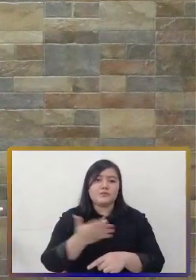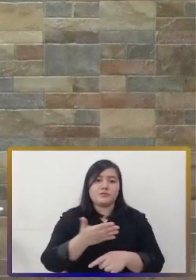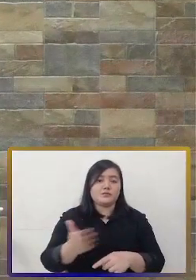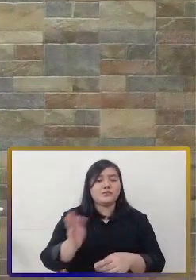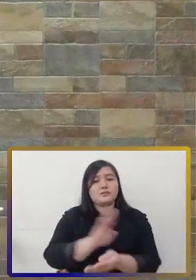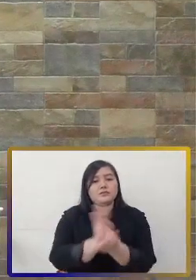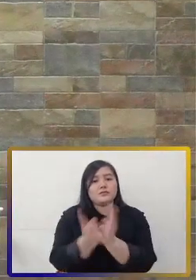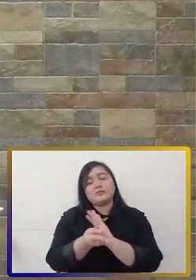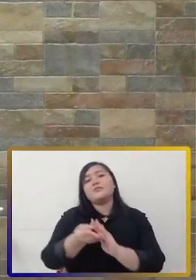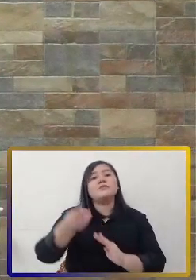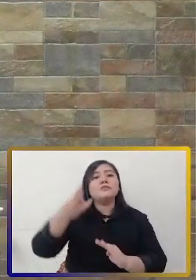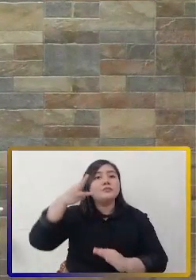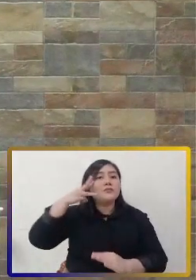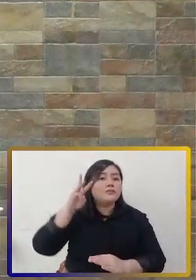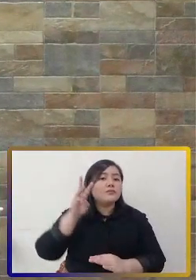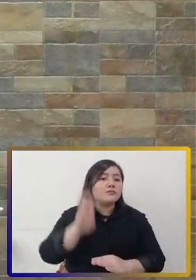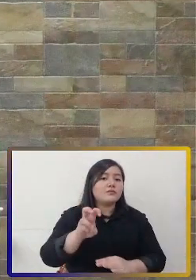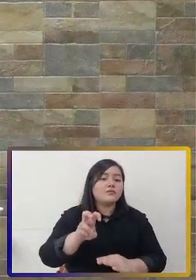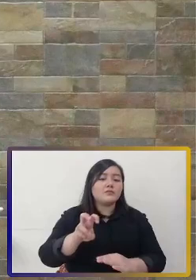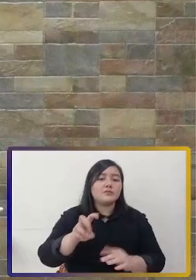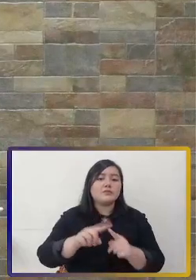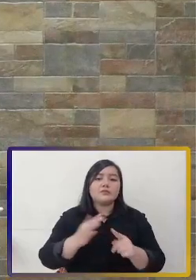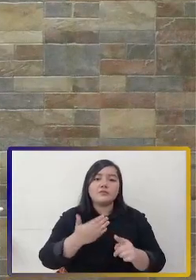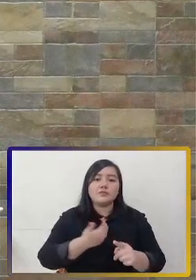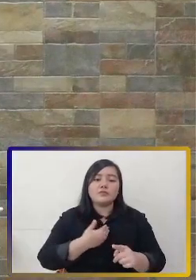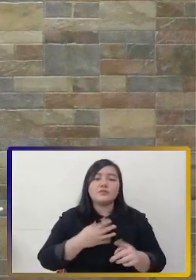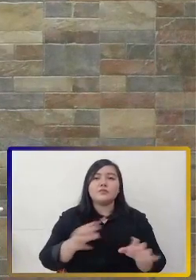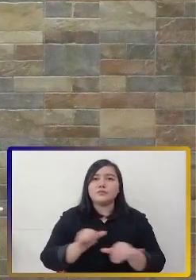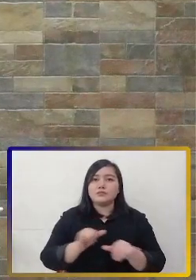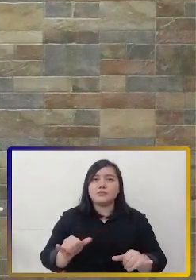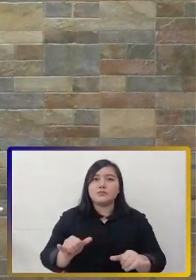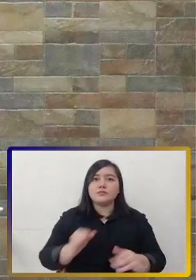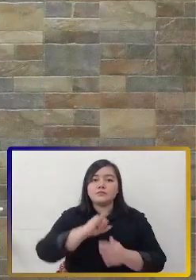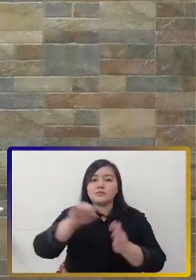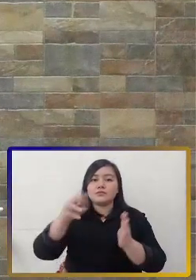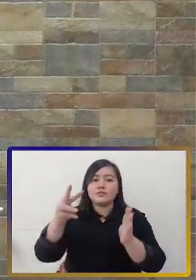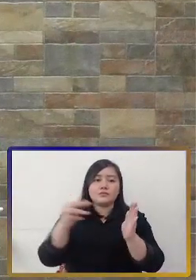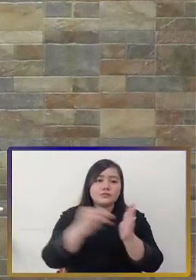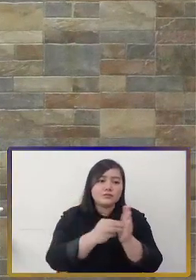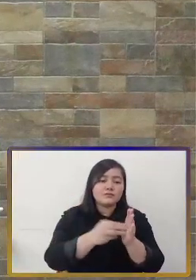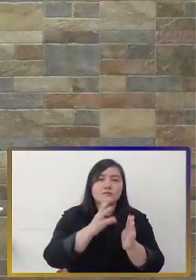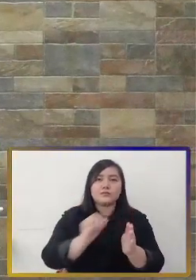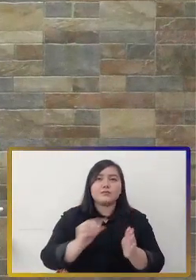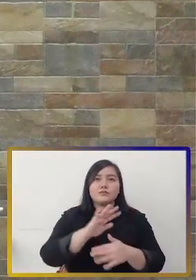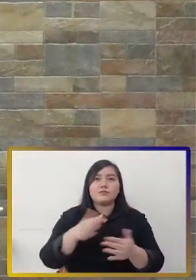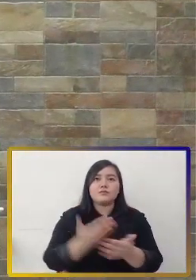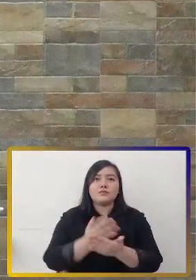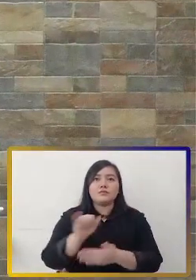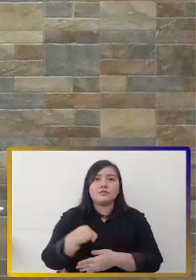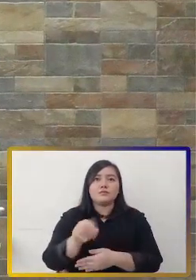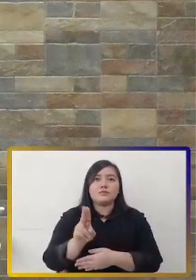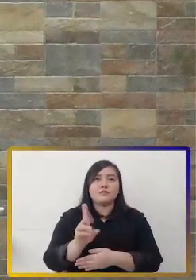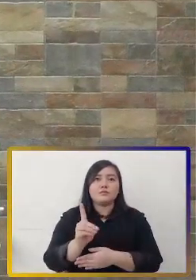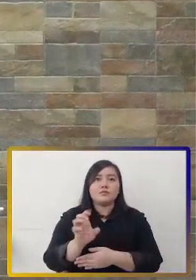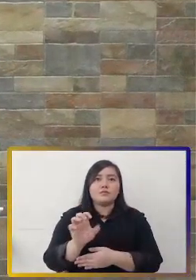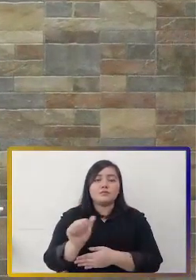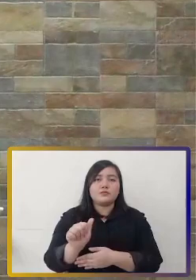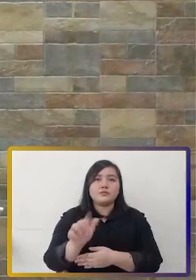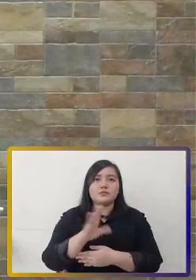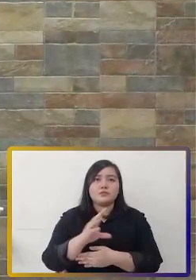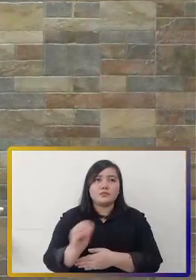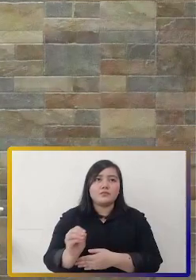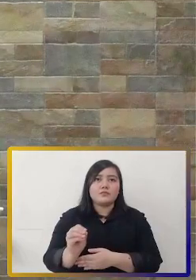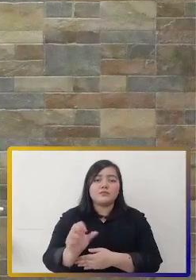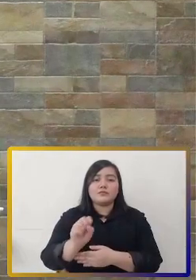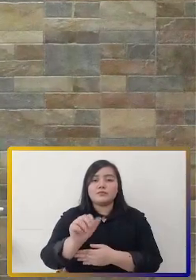me, both in Jerusalem, and in all Judea, and in Samaria, and unto the